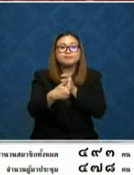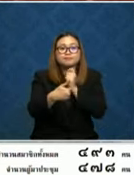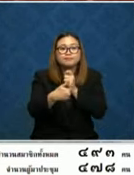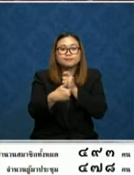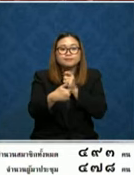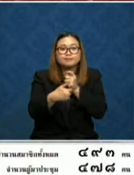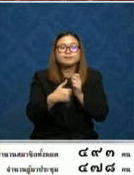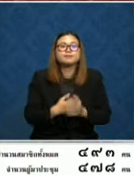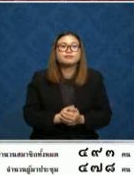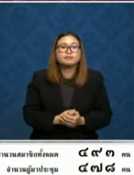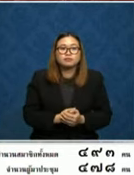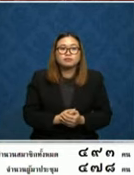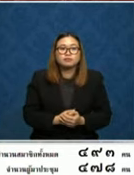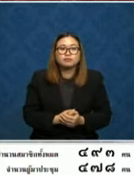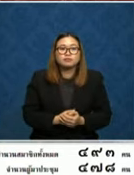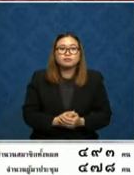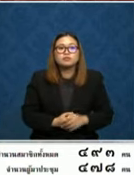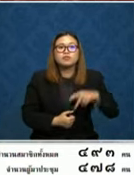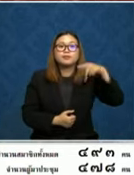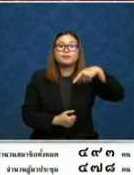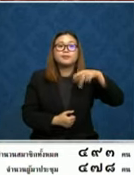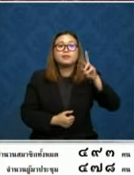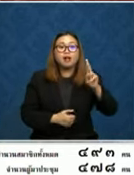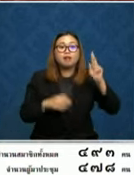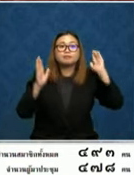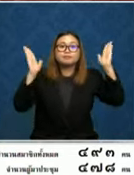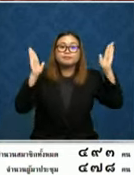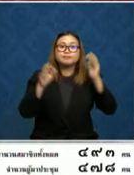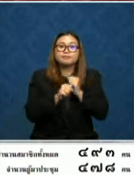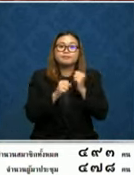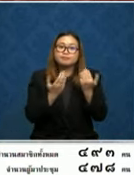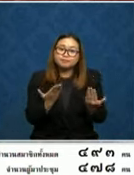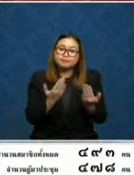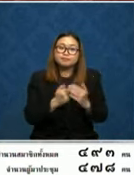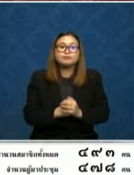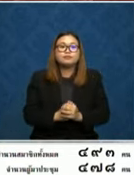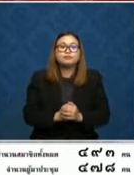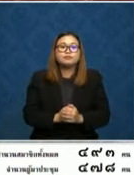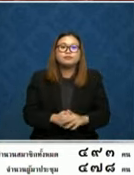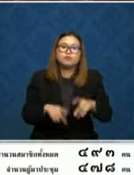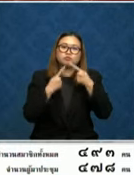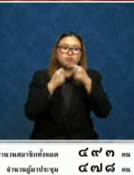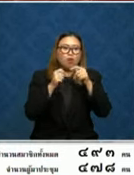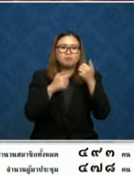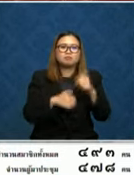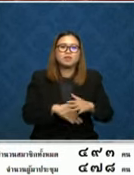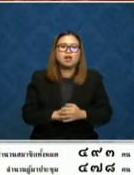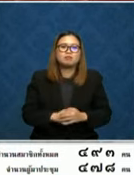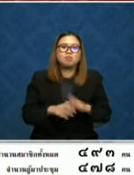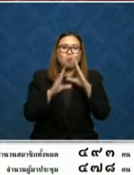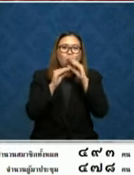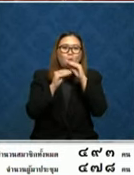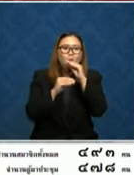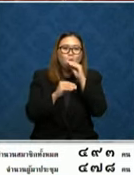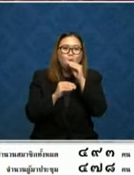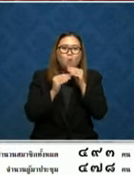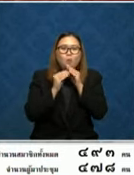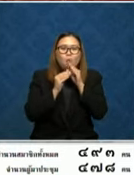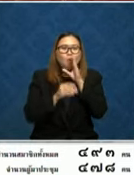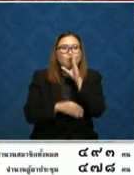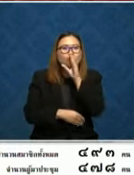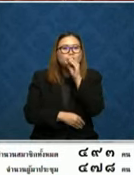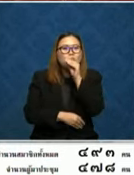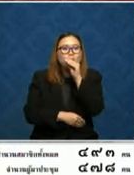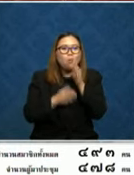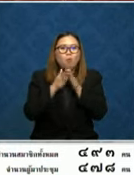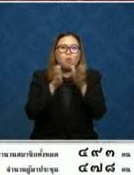จะประชาสัมพันธ์ซอฟต์พาวเวอร์อย่างไรหรือนะครับซึ่งไม่ได้คำตอบได้แค่คำตอบกว้างๆว่าก็ซอฟต์พาวเวอร์เป็นนโยบ